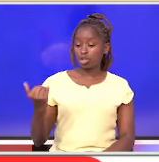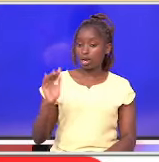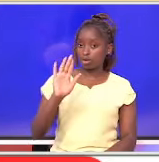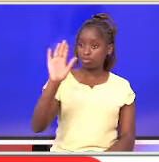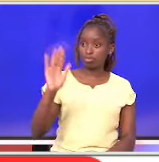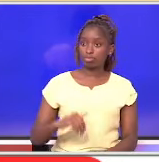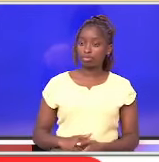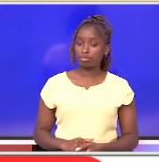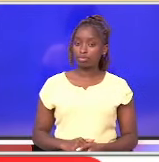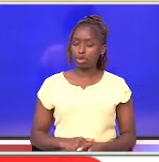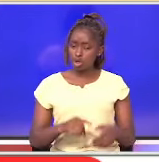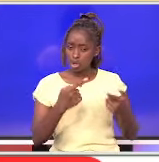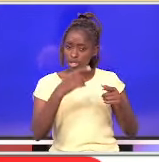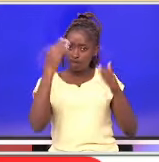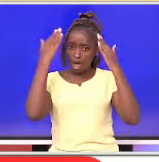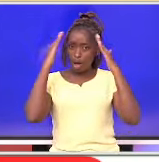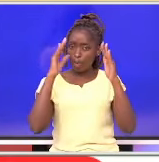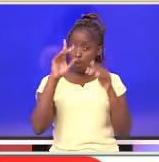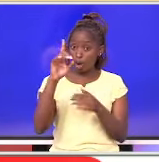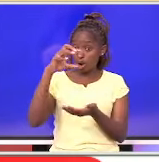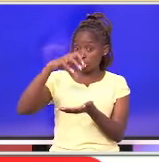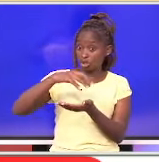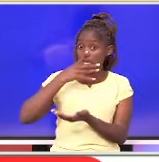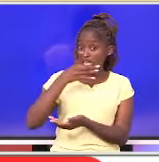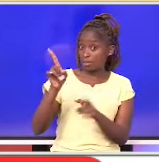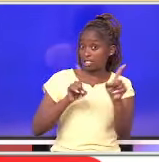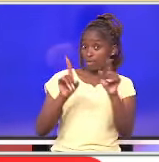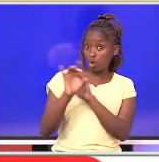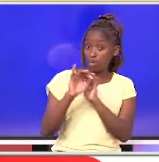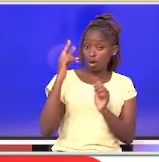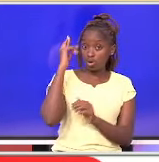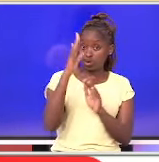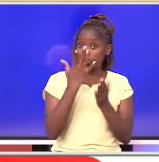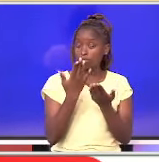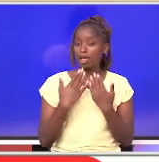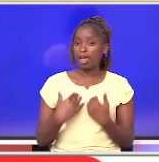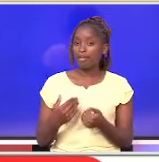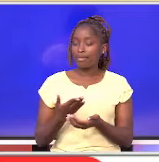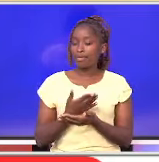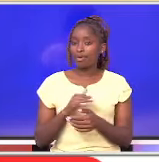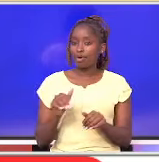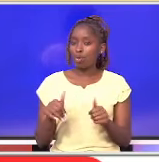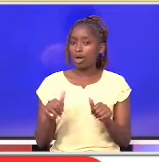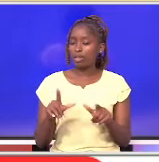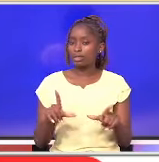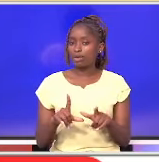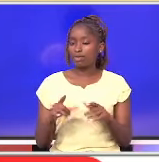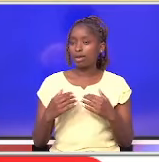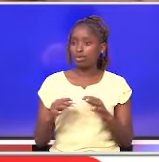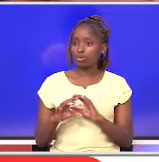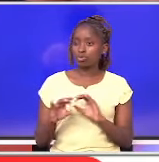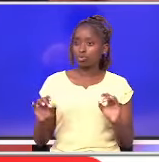you aware kwamba condition moja, Peter hakusafiri kwa sababu hakuwa amelipa semester zote mbili? Yes.